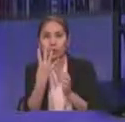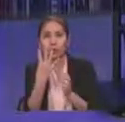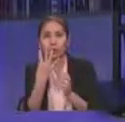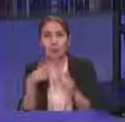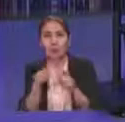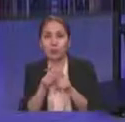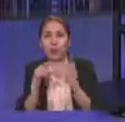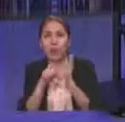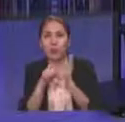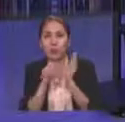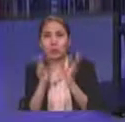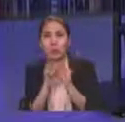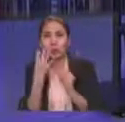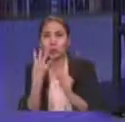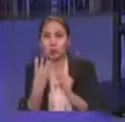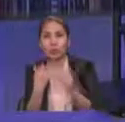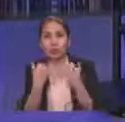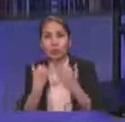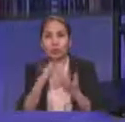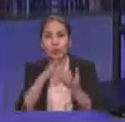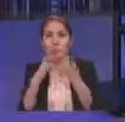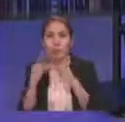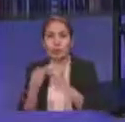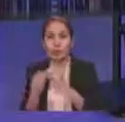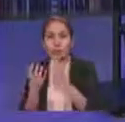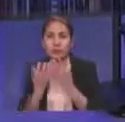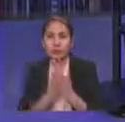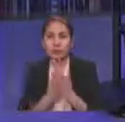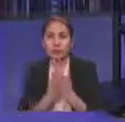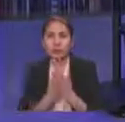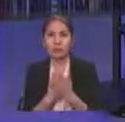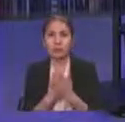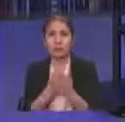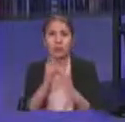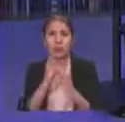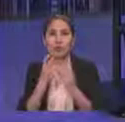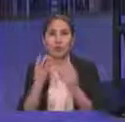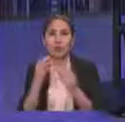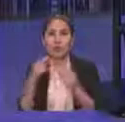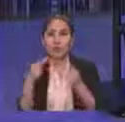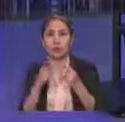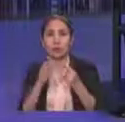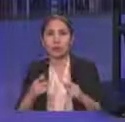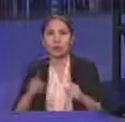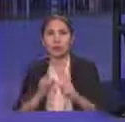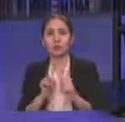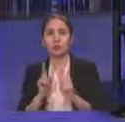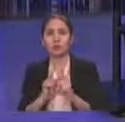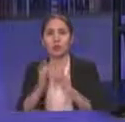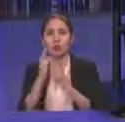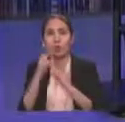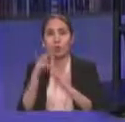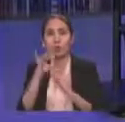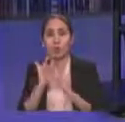Bunda 6 bilan 4 uchun umumiy maxraj tanlasak 12 ga teng bo'ladi. Shunda 12